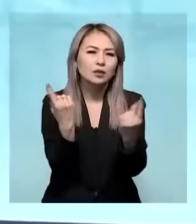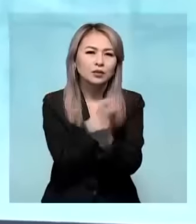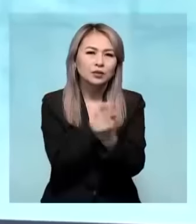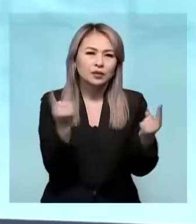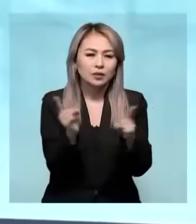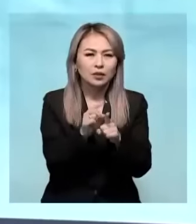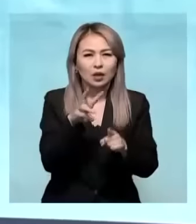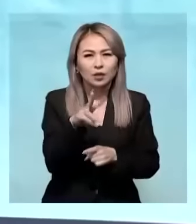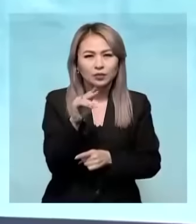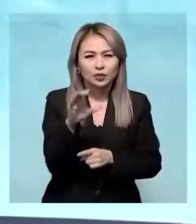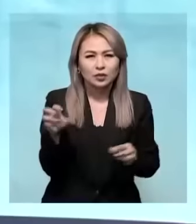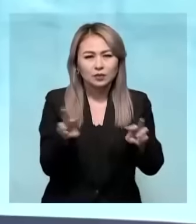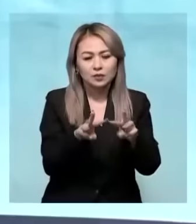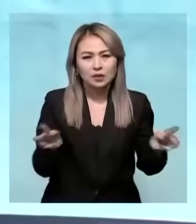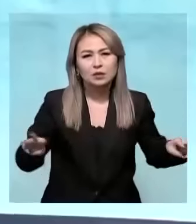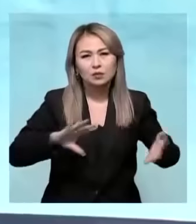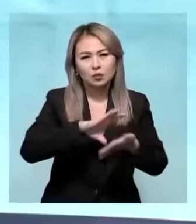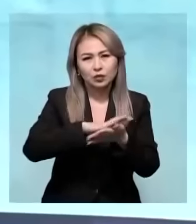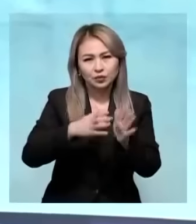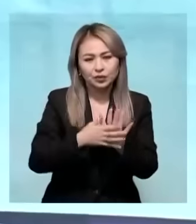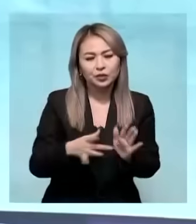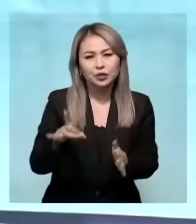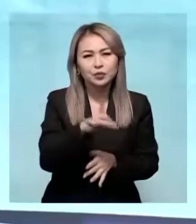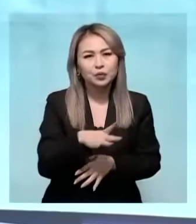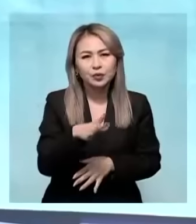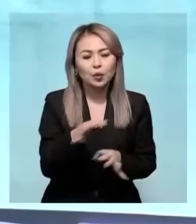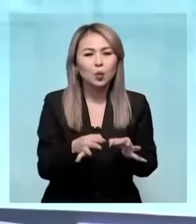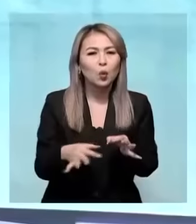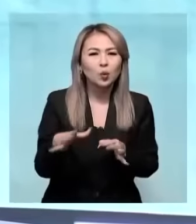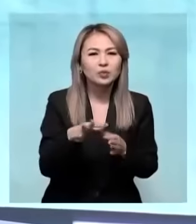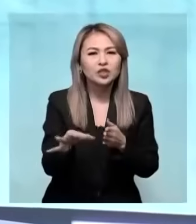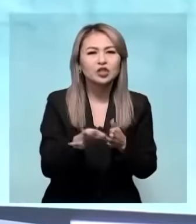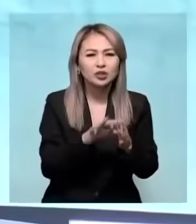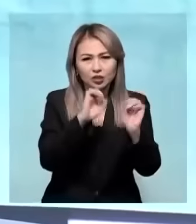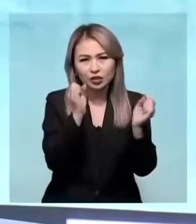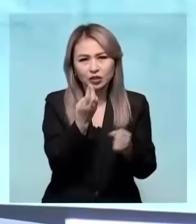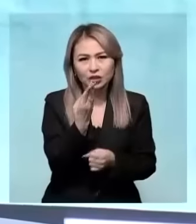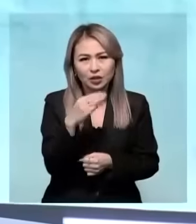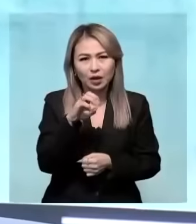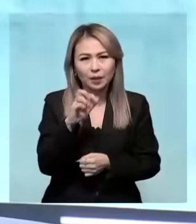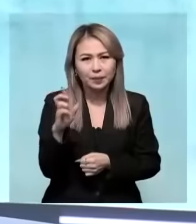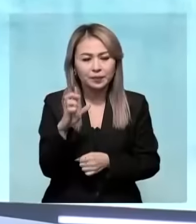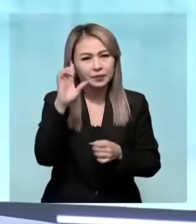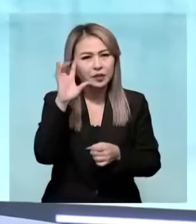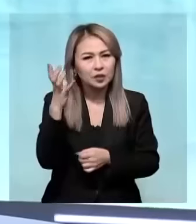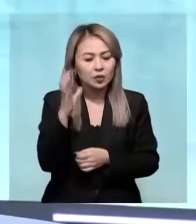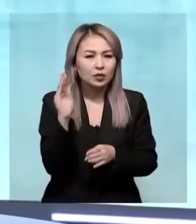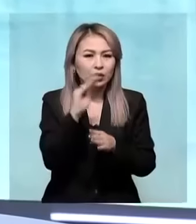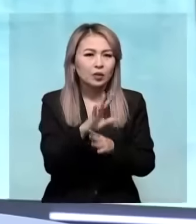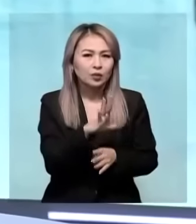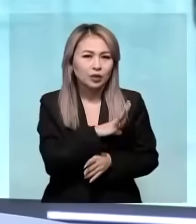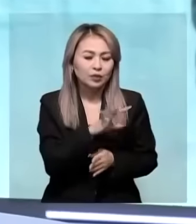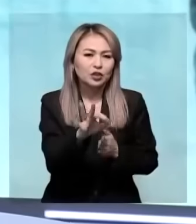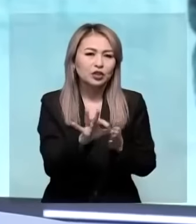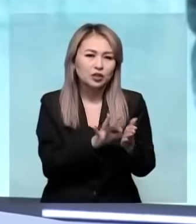қозғалысына шектеу енгізілді. Төтенше жағдайлар министрлігінің аумақтық бөлімшелерімен республикалық және облыстық жедел штабтар құрды.